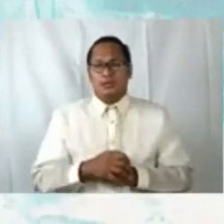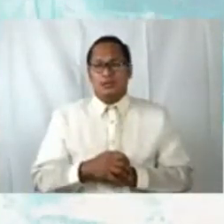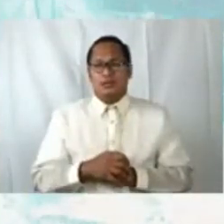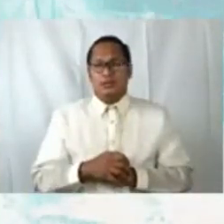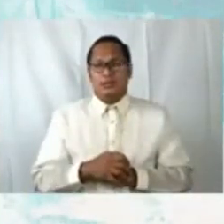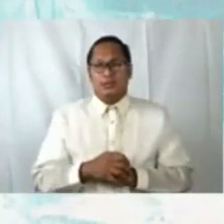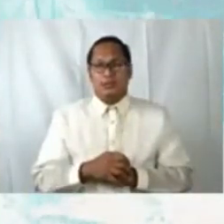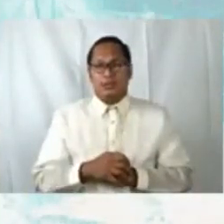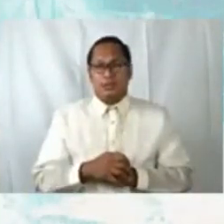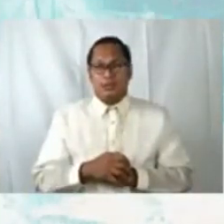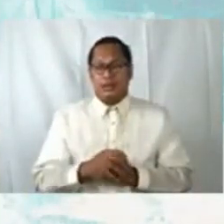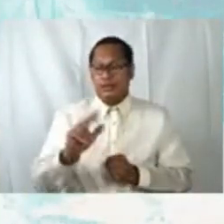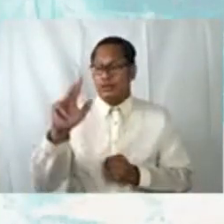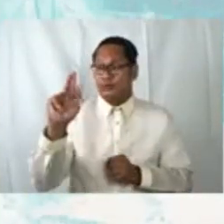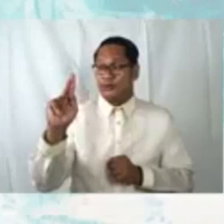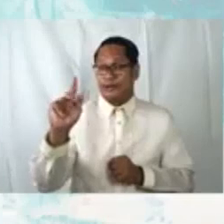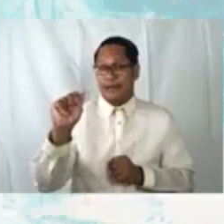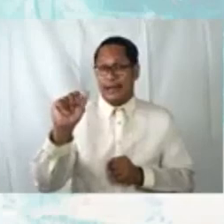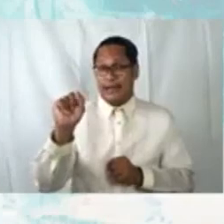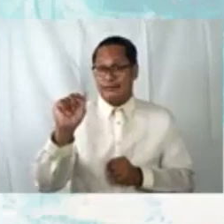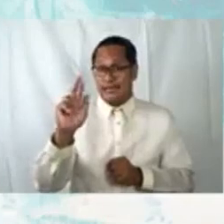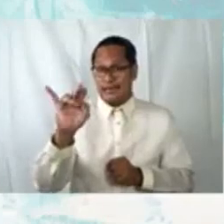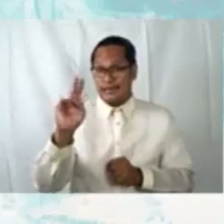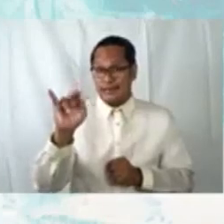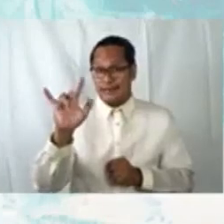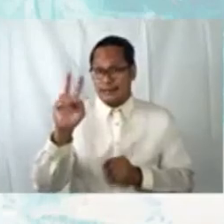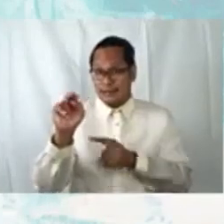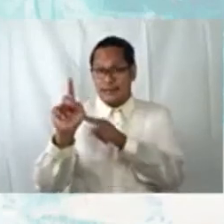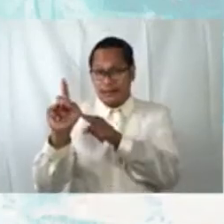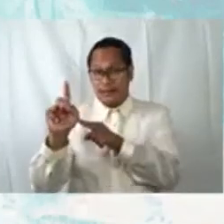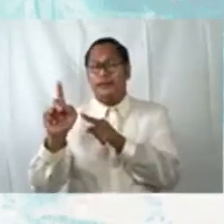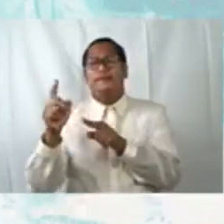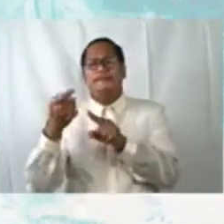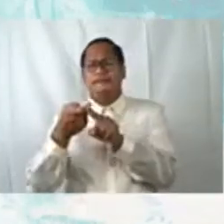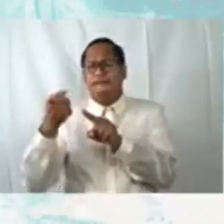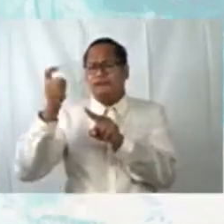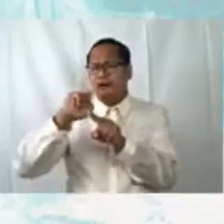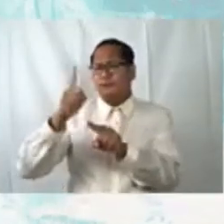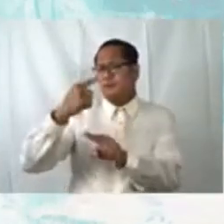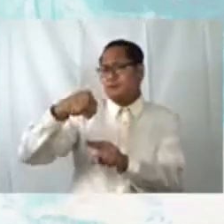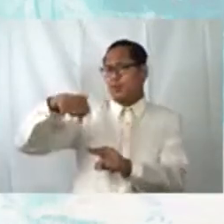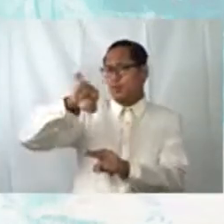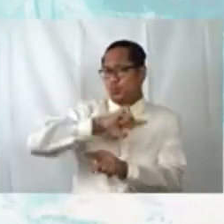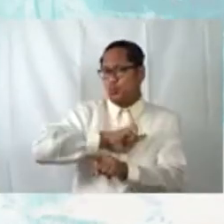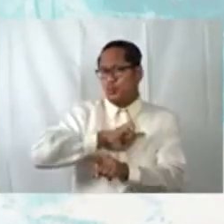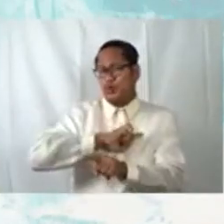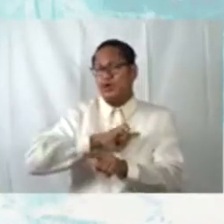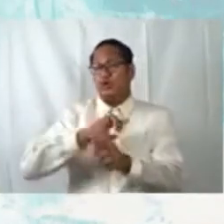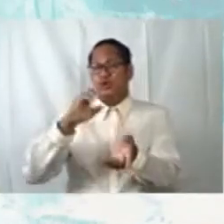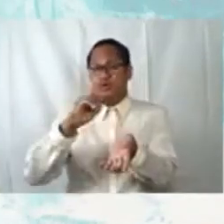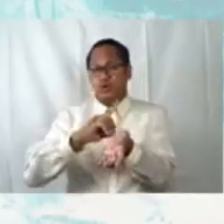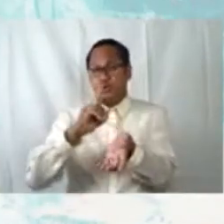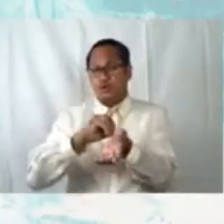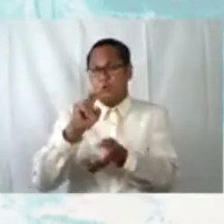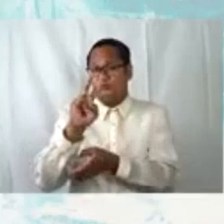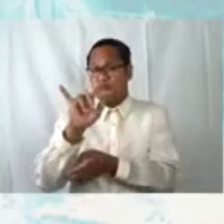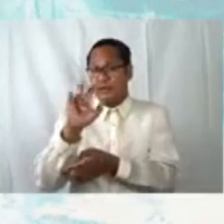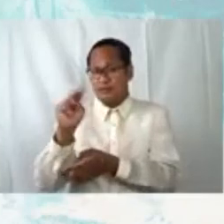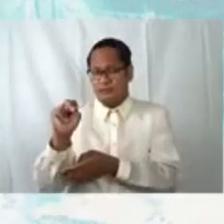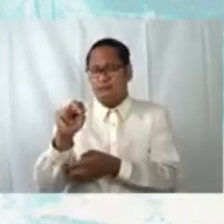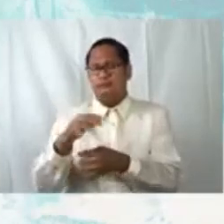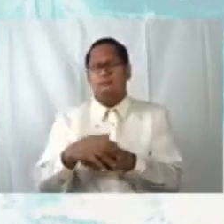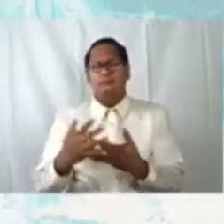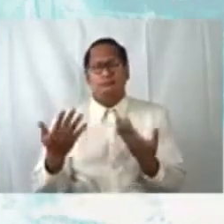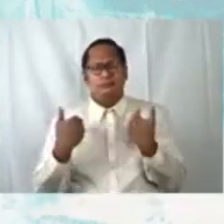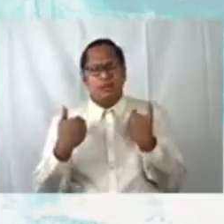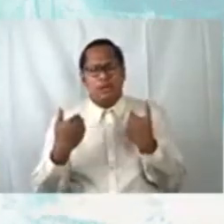Yung kasarinlan, no? Ayon po sa ating Dr. Villan, ay may